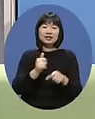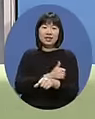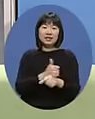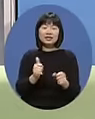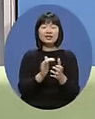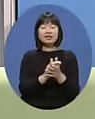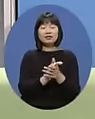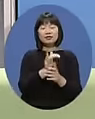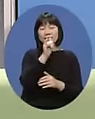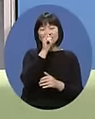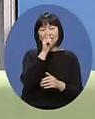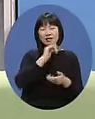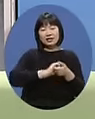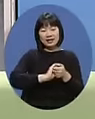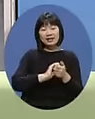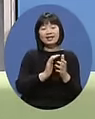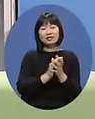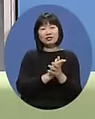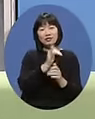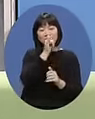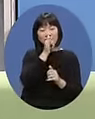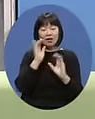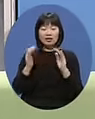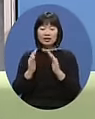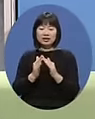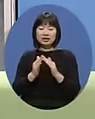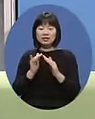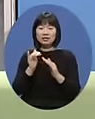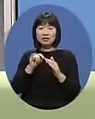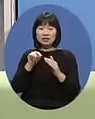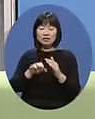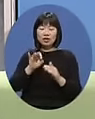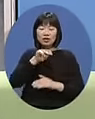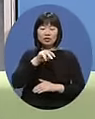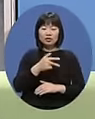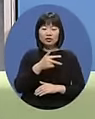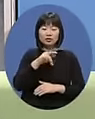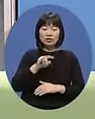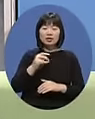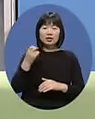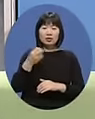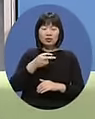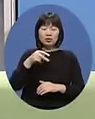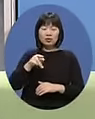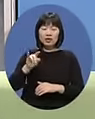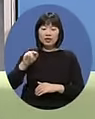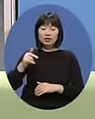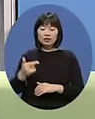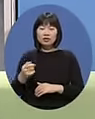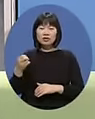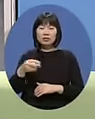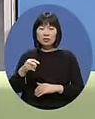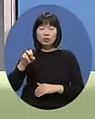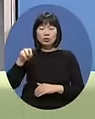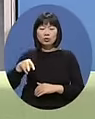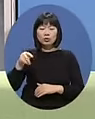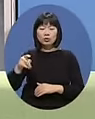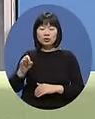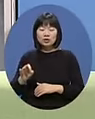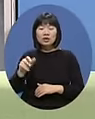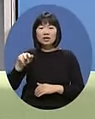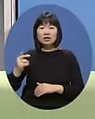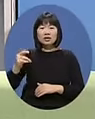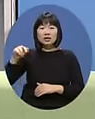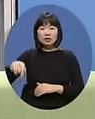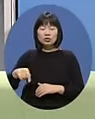네. 어린이집 친구들이 있는데, 네. 뭐 그중에서 뭐 윤재, 뭐 세윤이, 유찬이, 유승이, 뭐 진우.